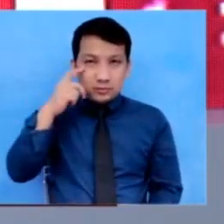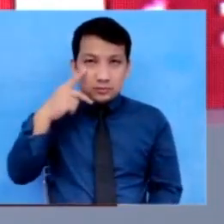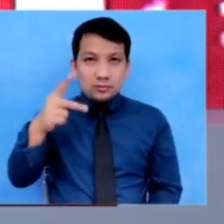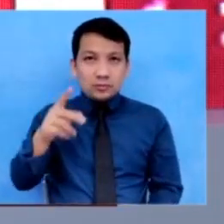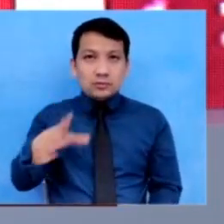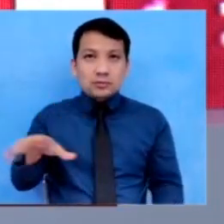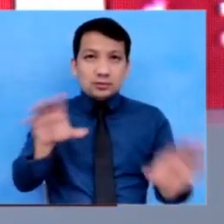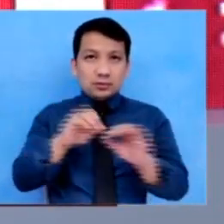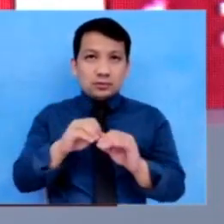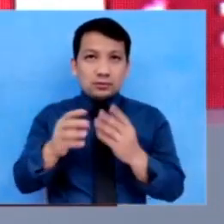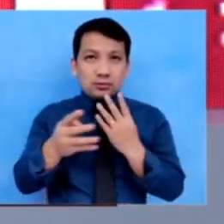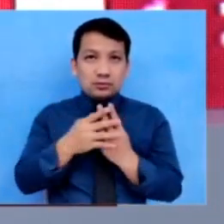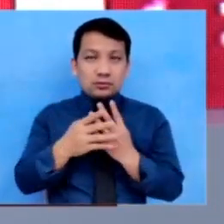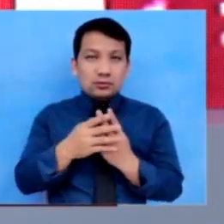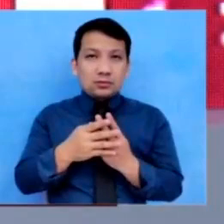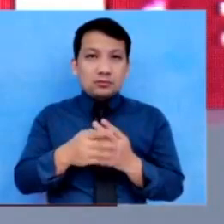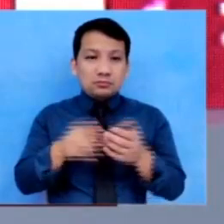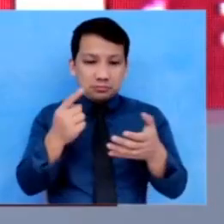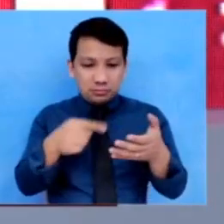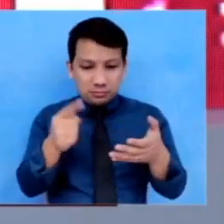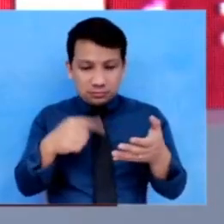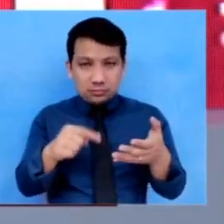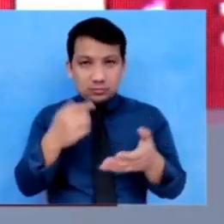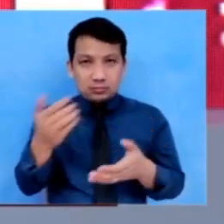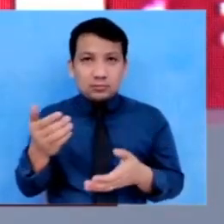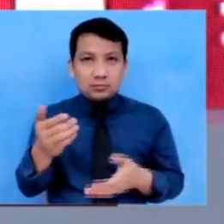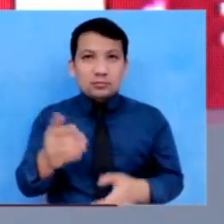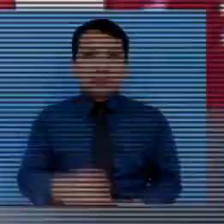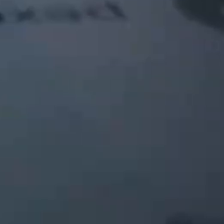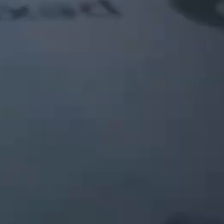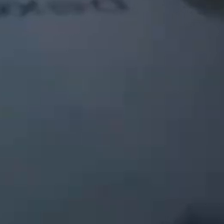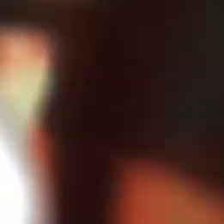makulong i-f Check natin yan mga